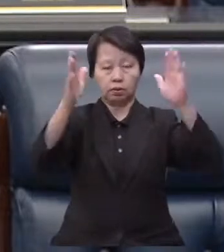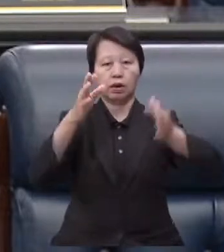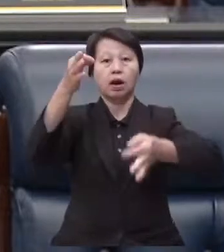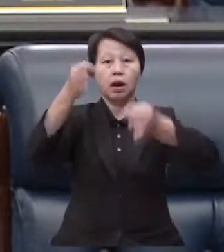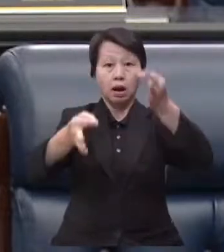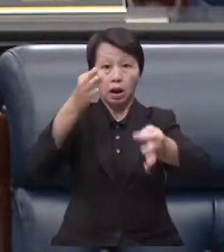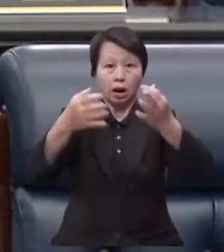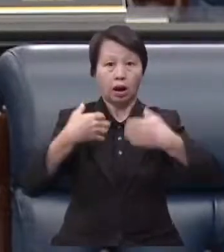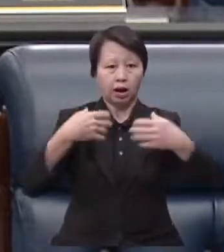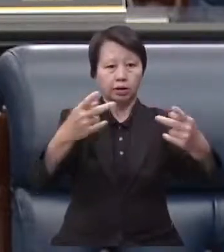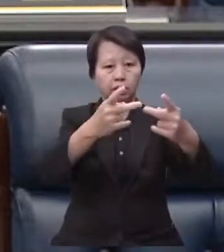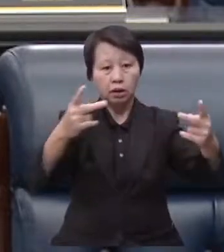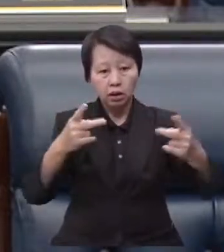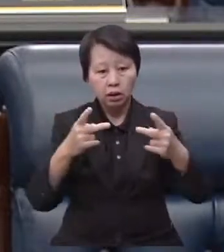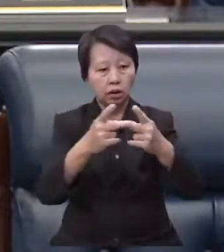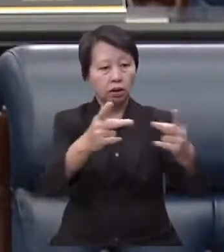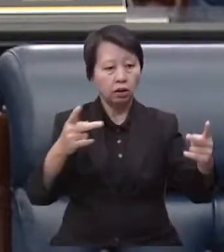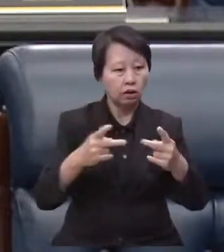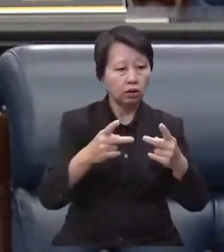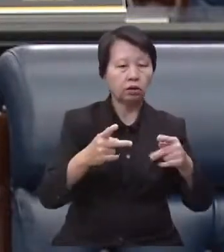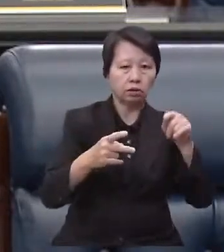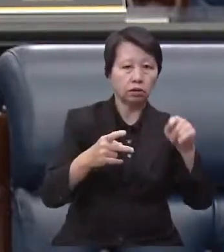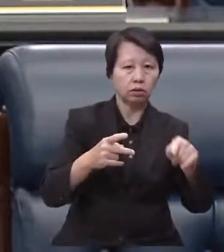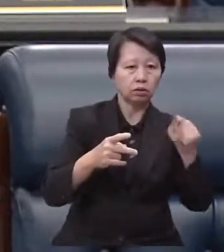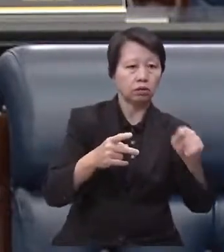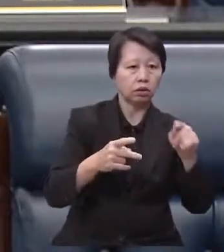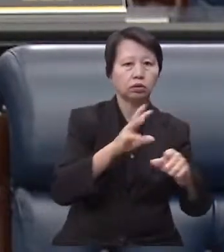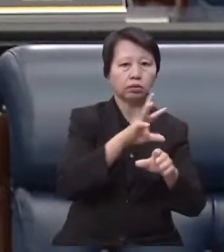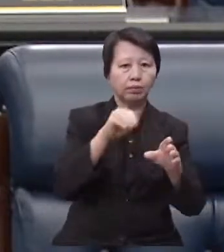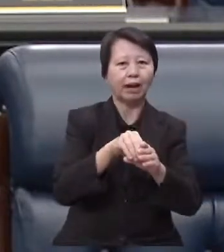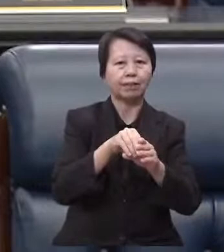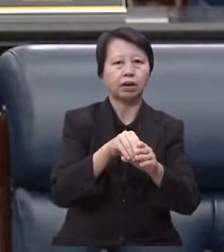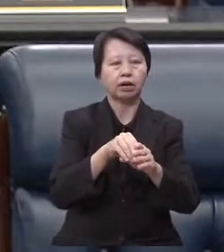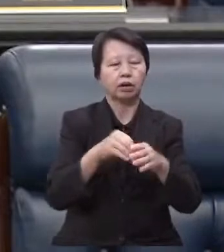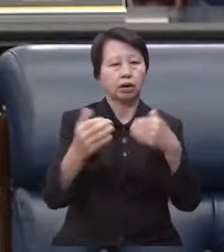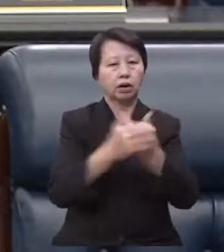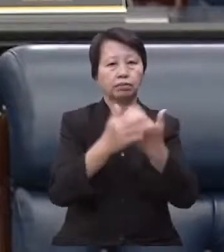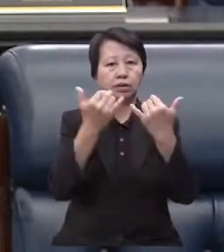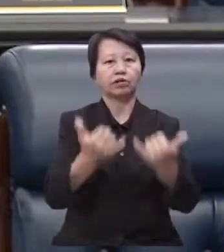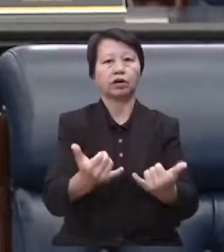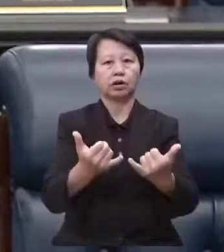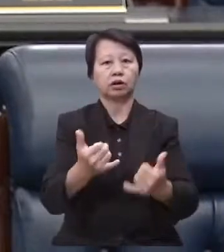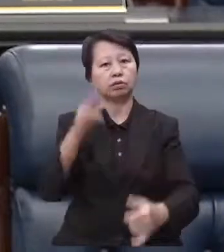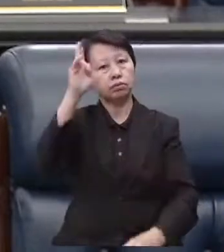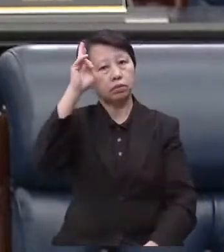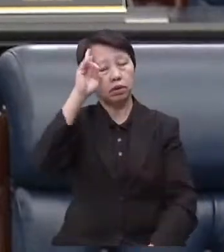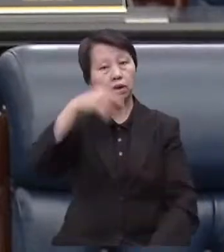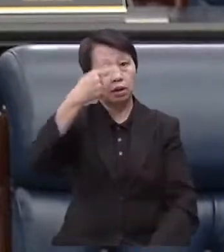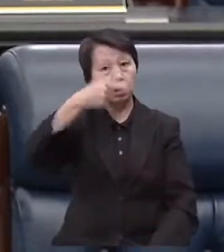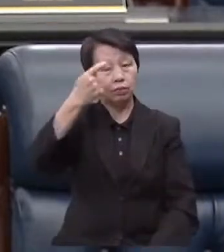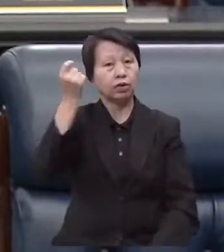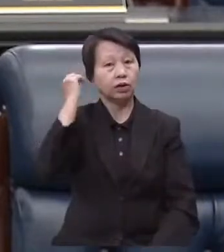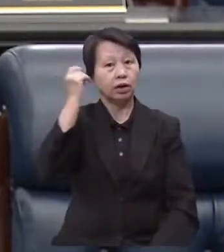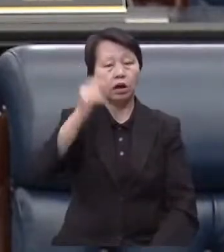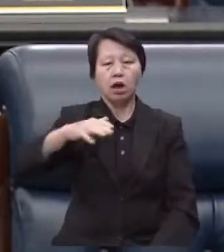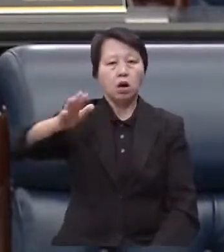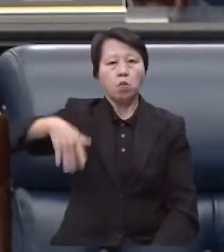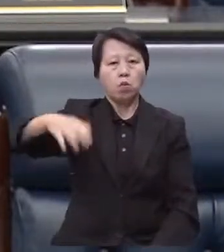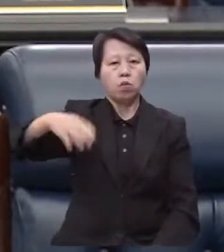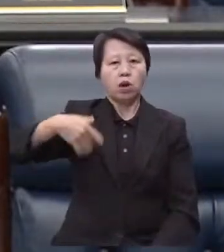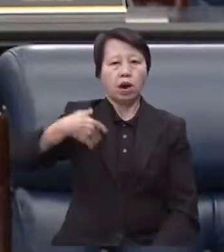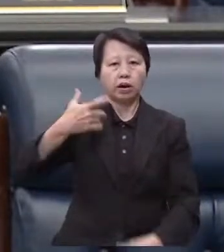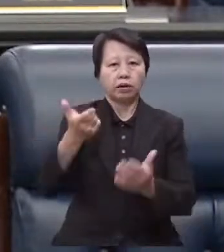sekiranya ada di kawasan-kawasan yang terbabit. Sehingga setakat ini, seperti yang saya sebutkan tadi, belum